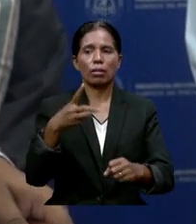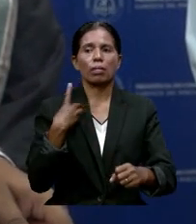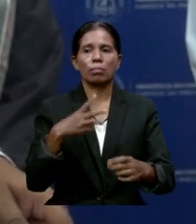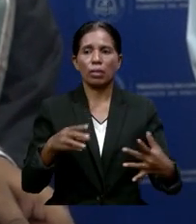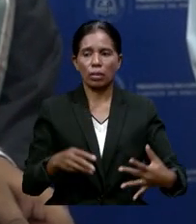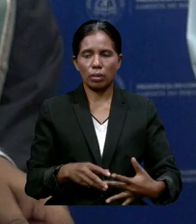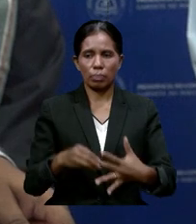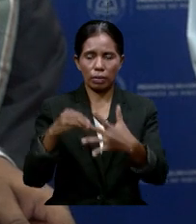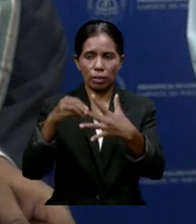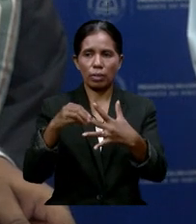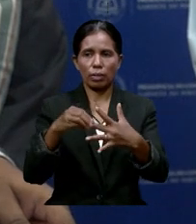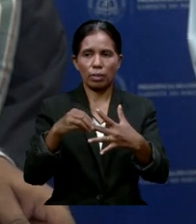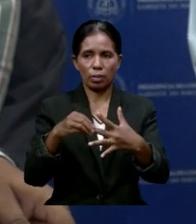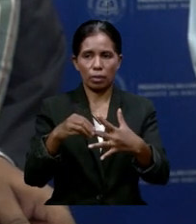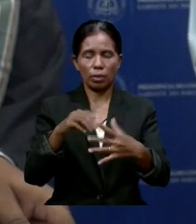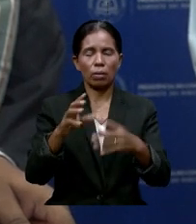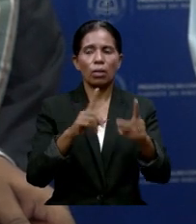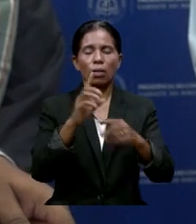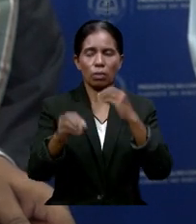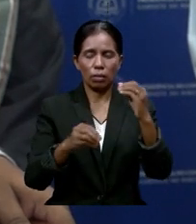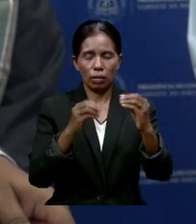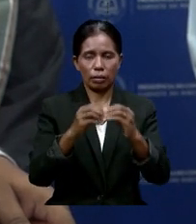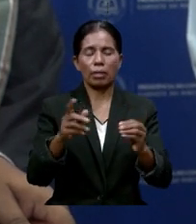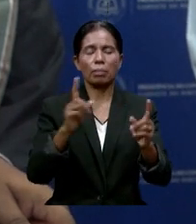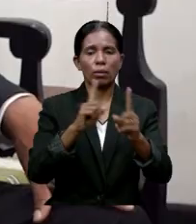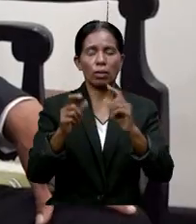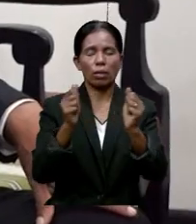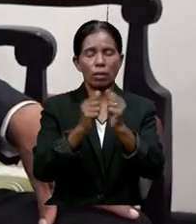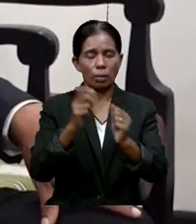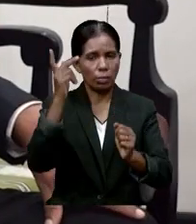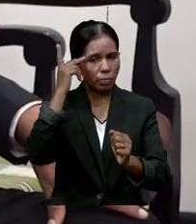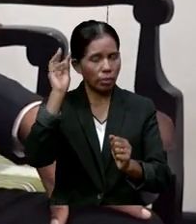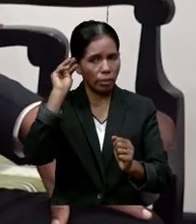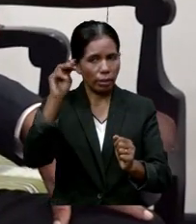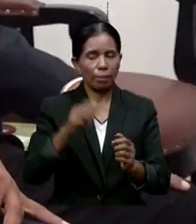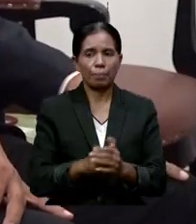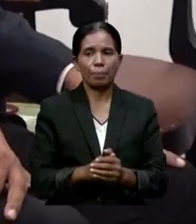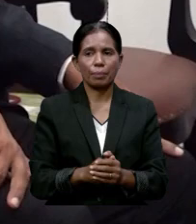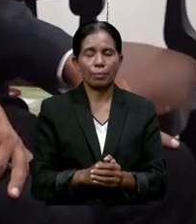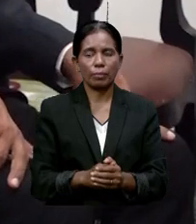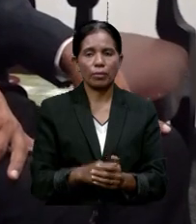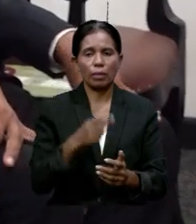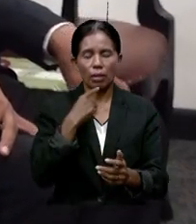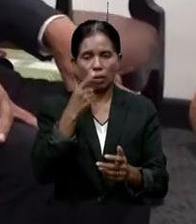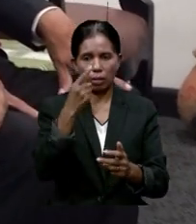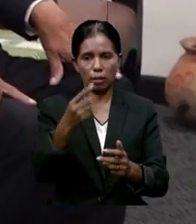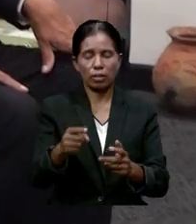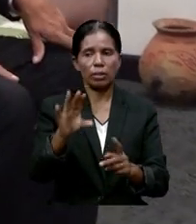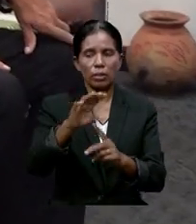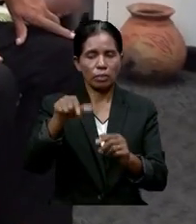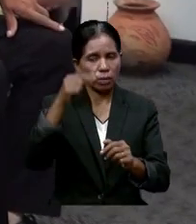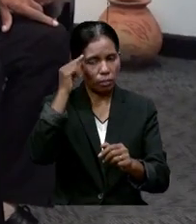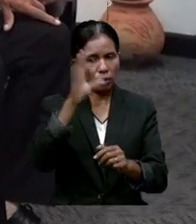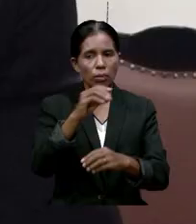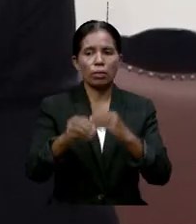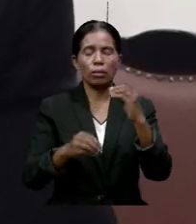spesifik telah dibincangkan dengan Bapak Perdana Menteri. Além de ne diplomata nemos atualiza ba chefe governo